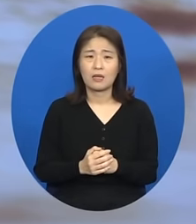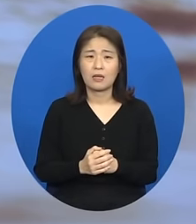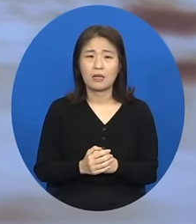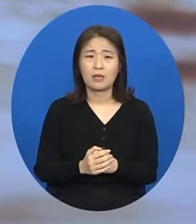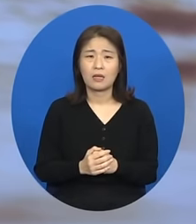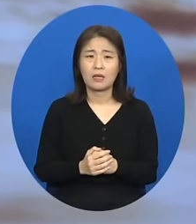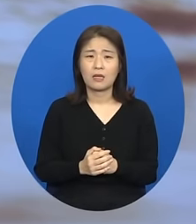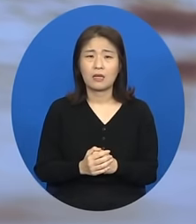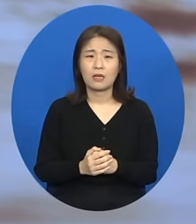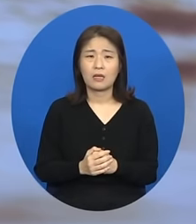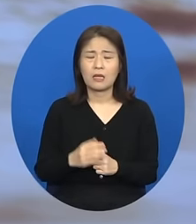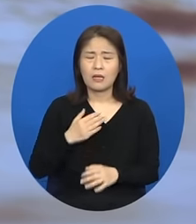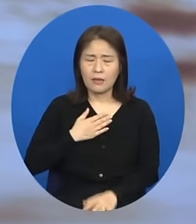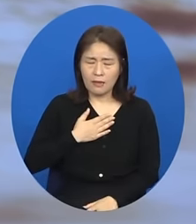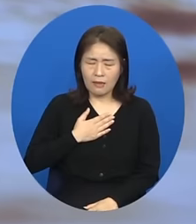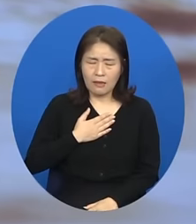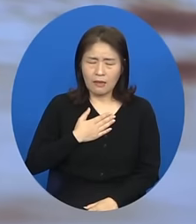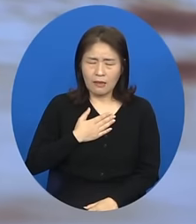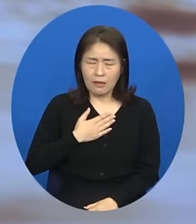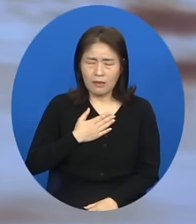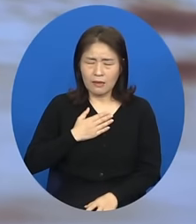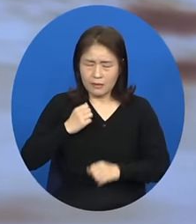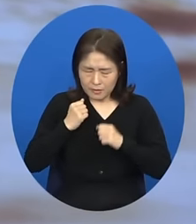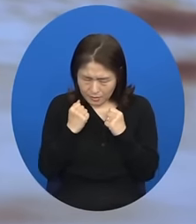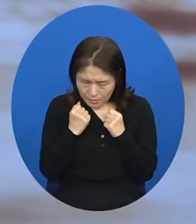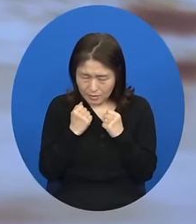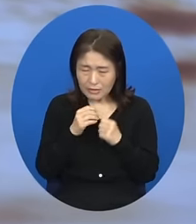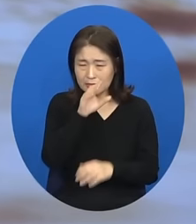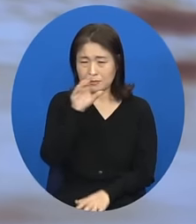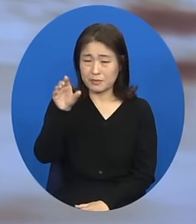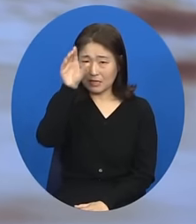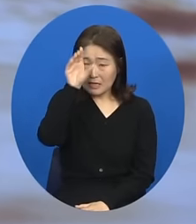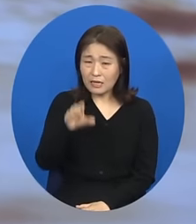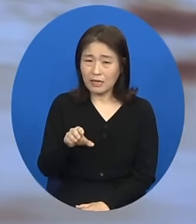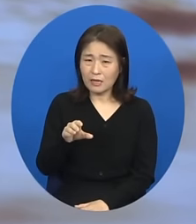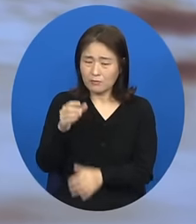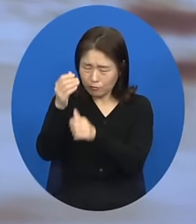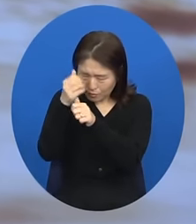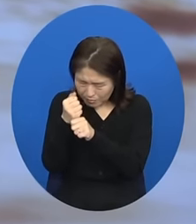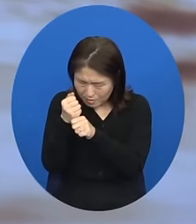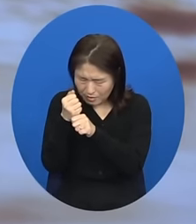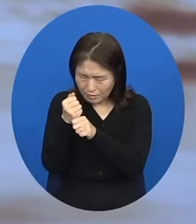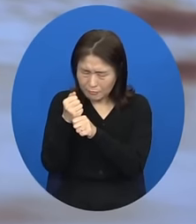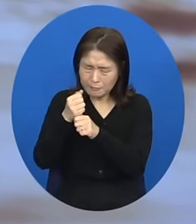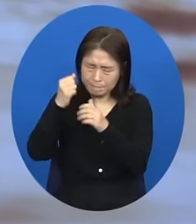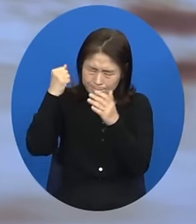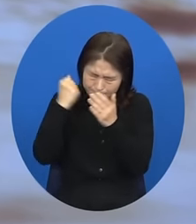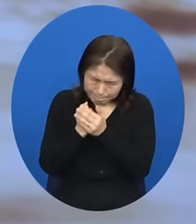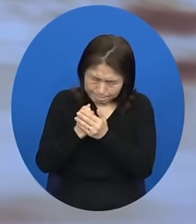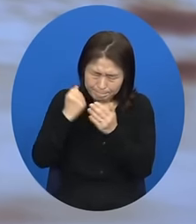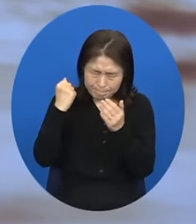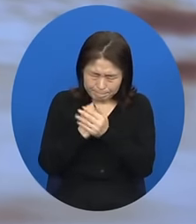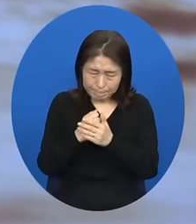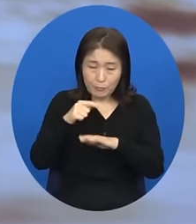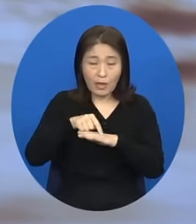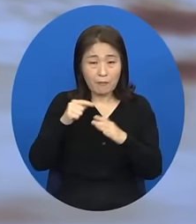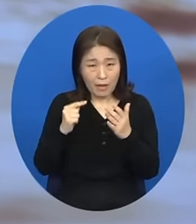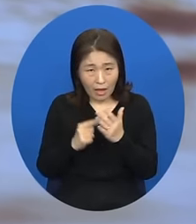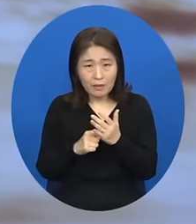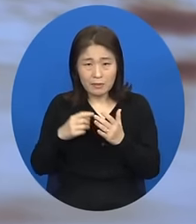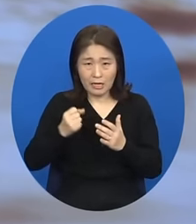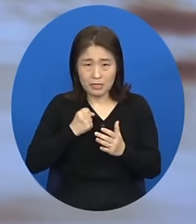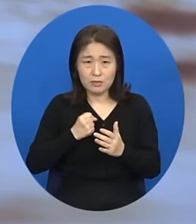십자가 붙잡겠습니다 하고 정말 통곡을 하고 아내에게 가서 제